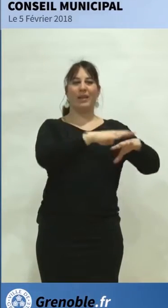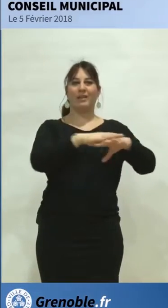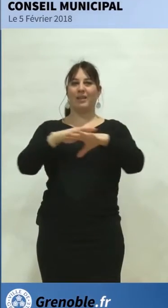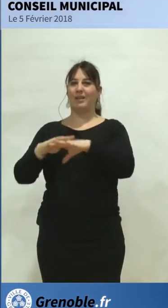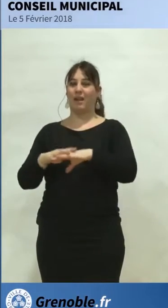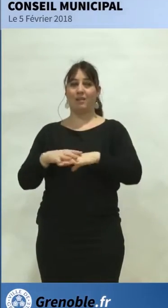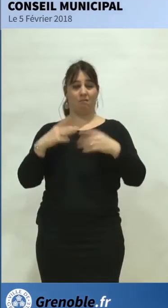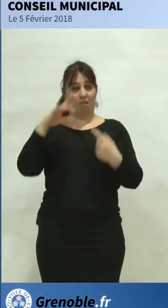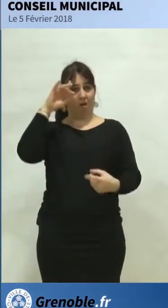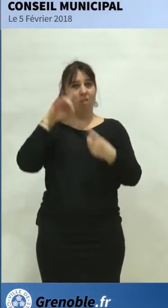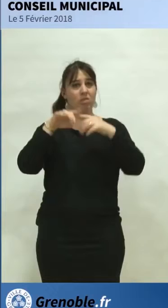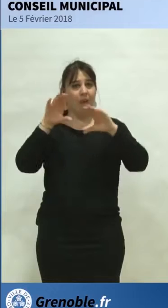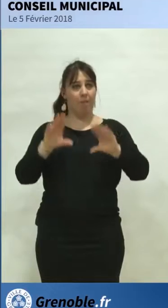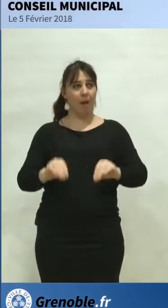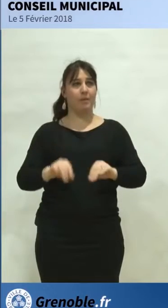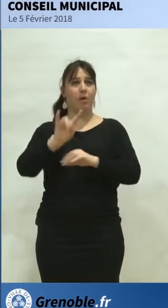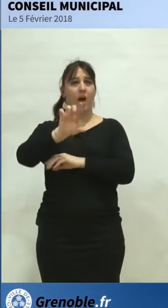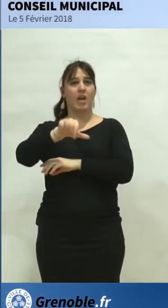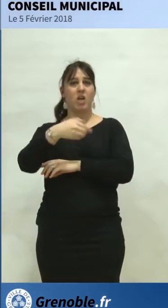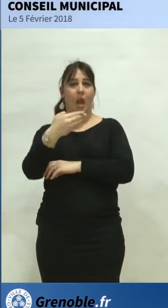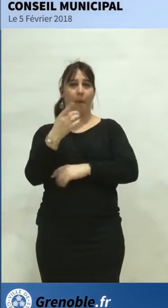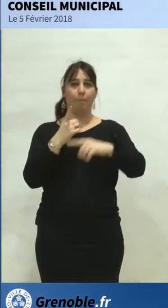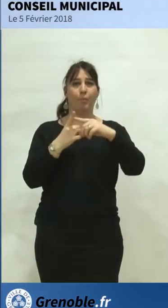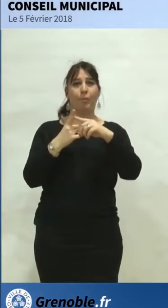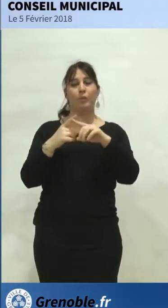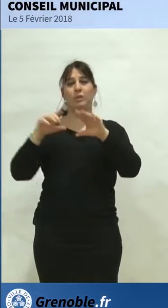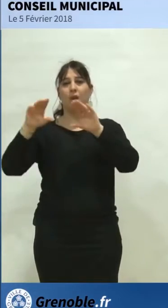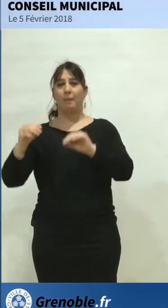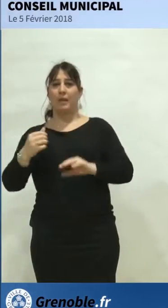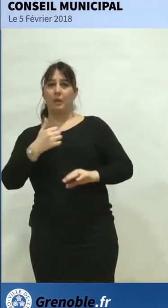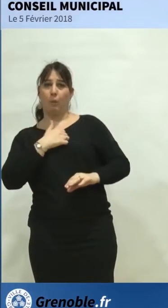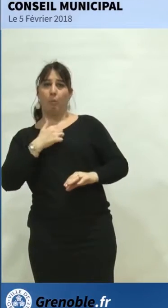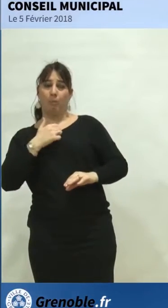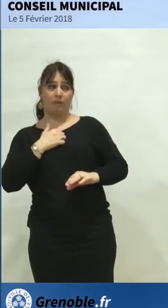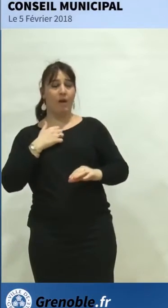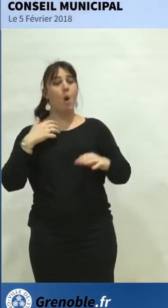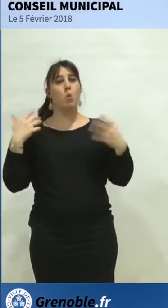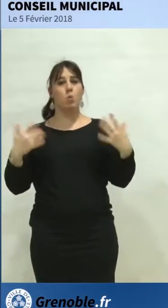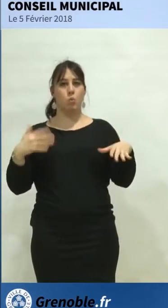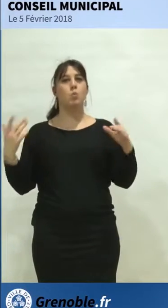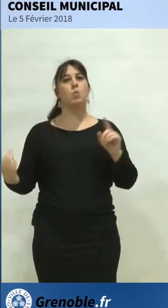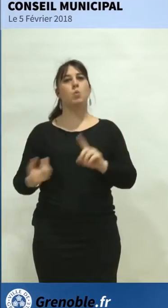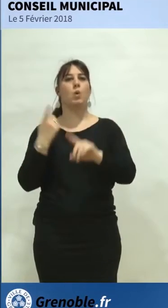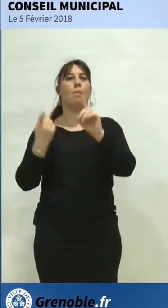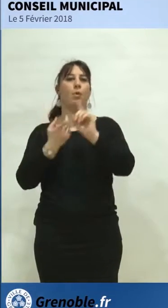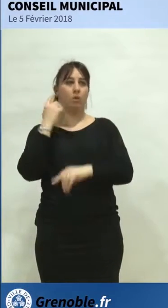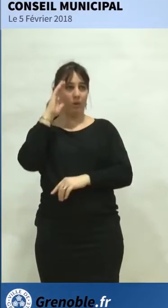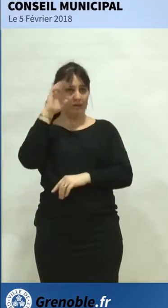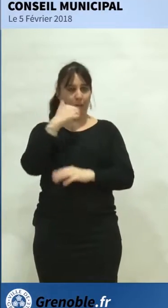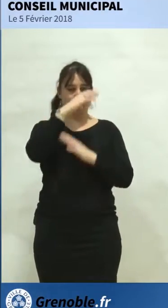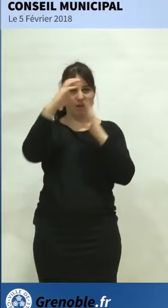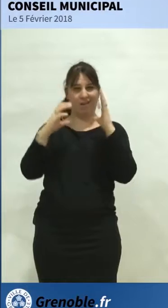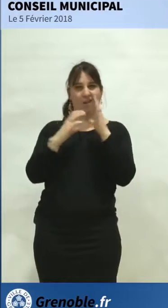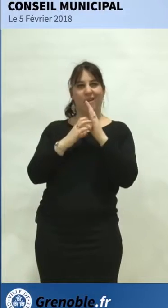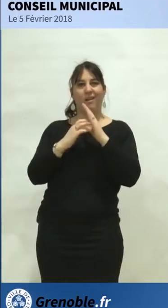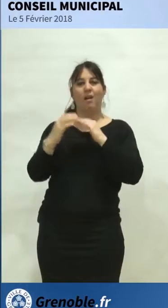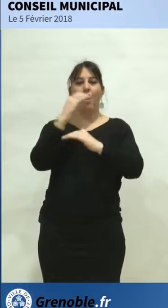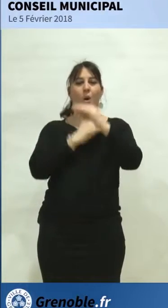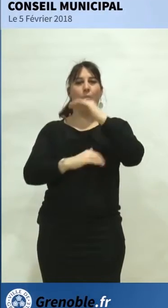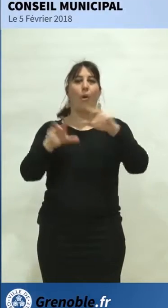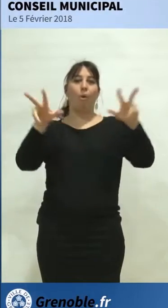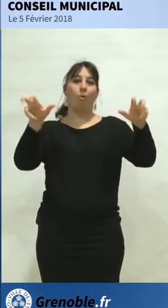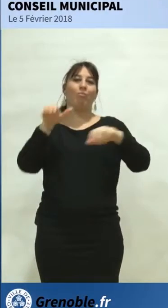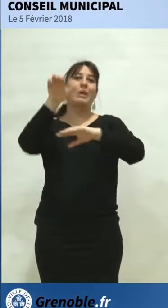sur l'habitat concernant le logement social et le logement privé. C'est l'objet de cette délibération qui engage un plan dit de